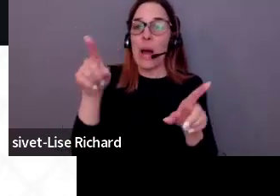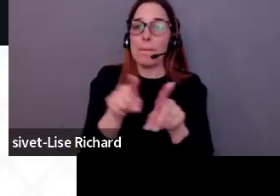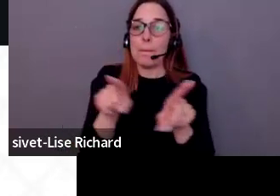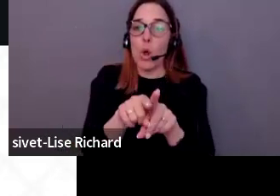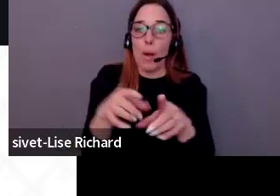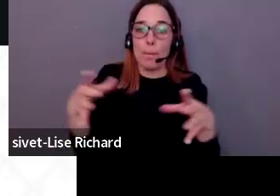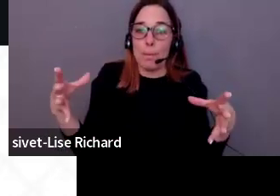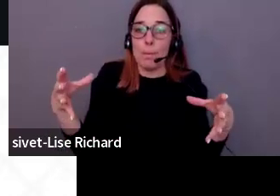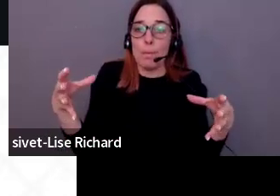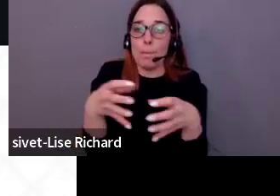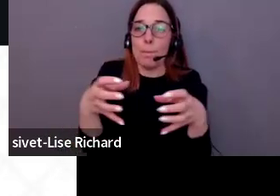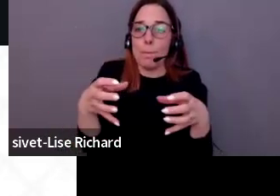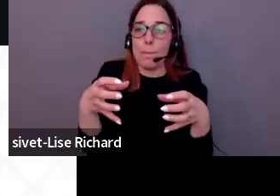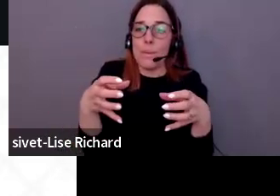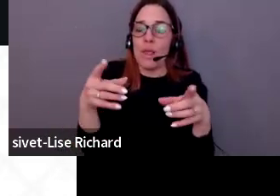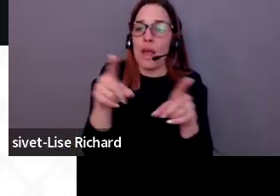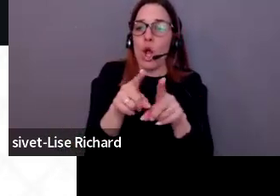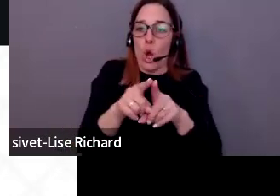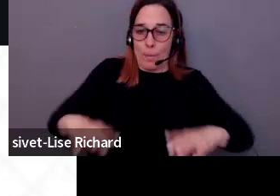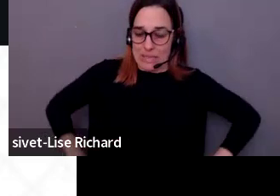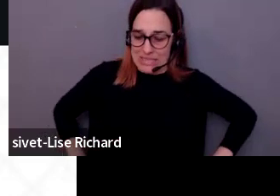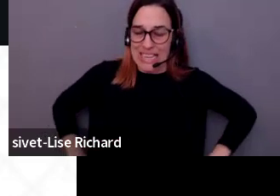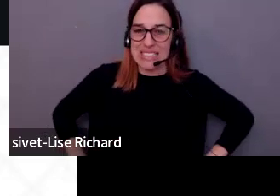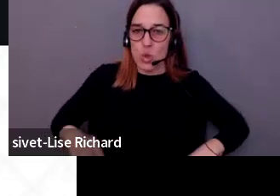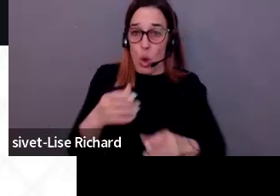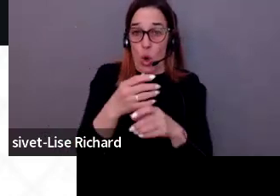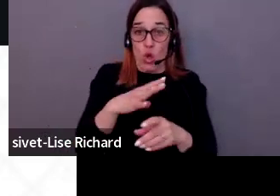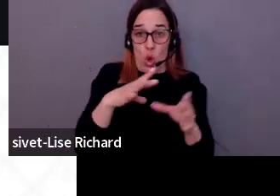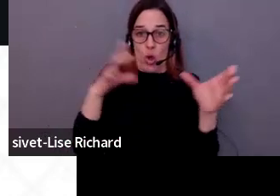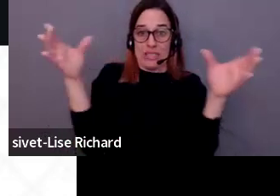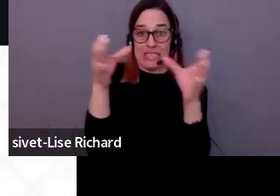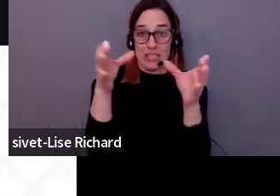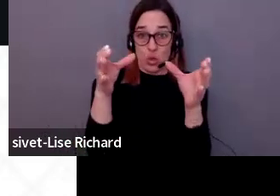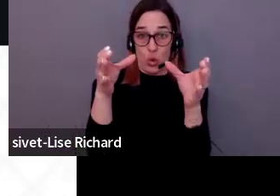avez sûrement déjà vu ça. Il y a comme une taille, une ceinture à la taille, puis après ça,